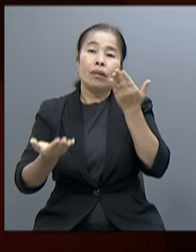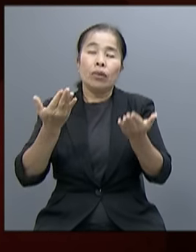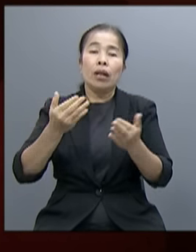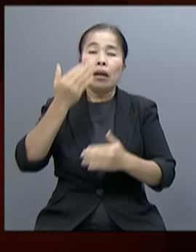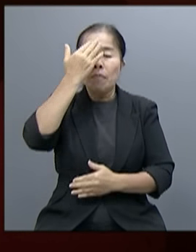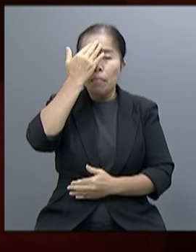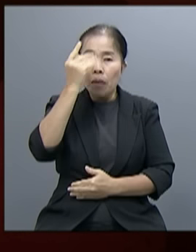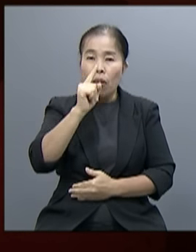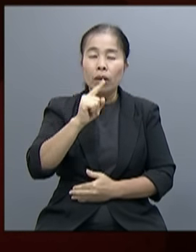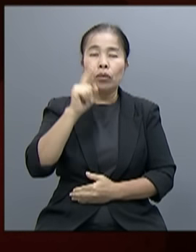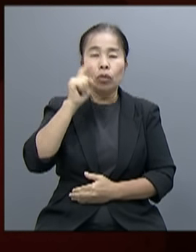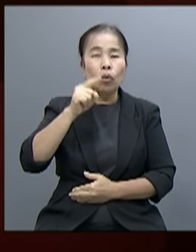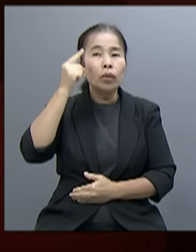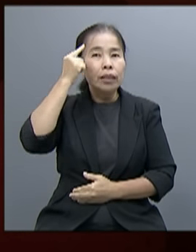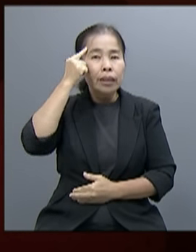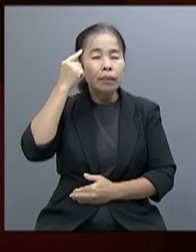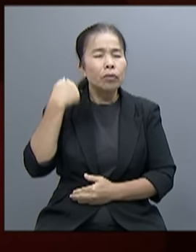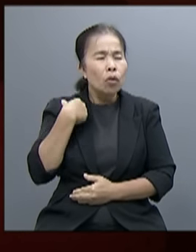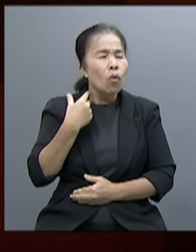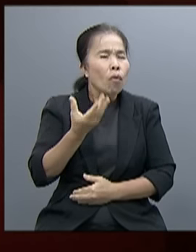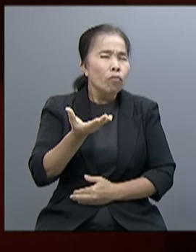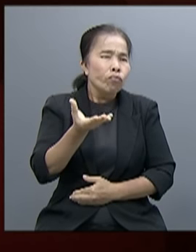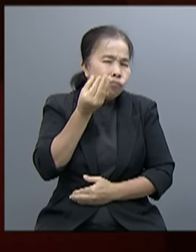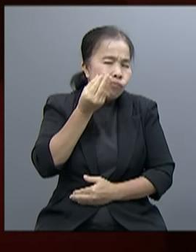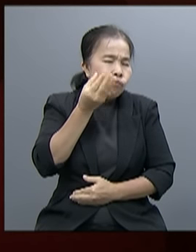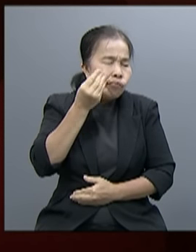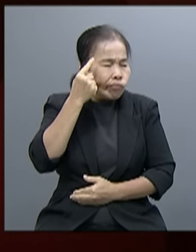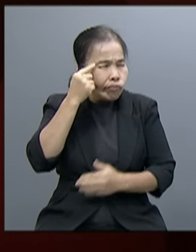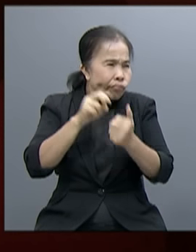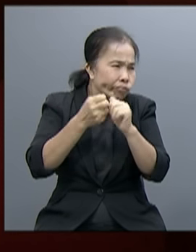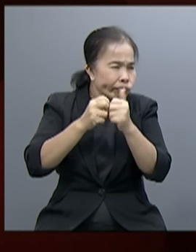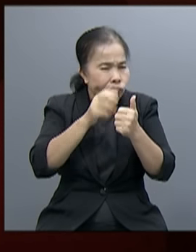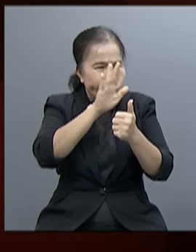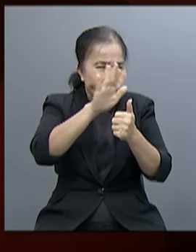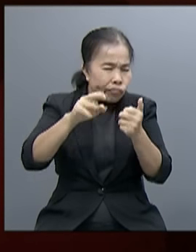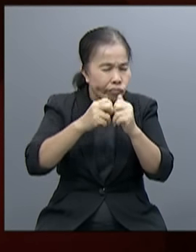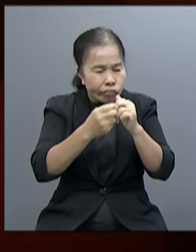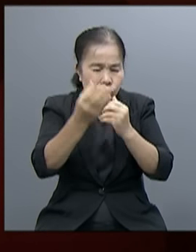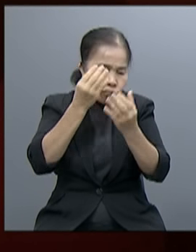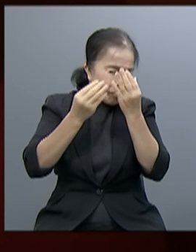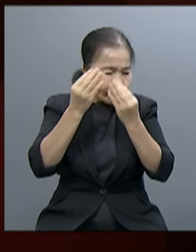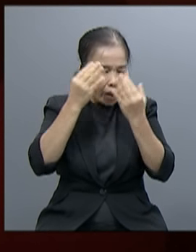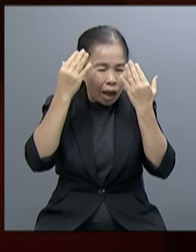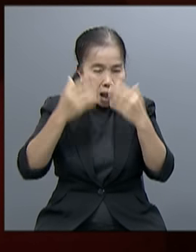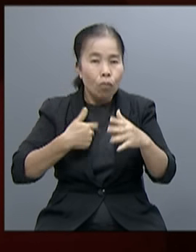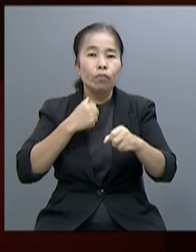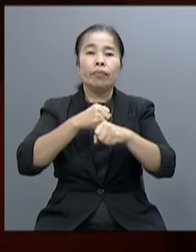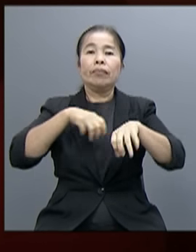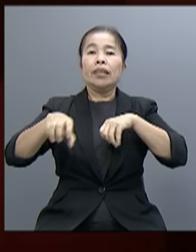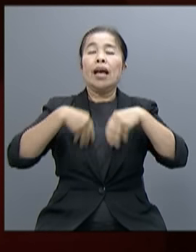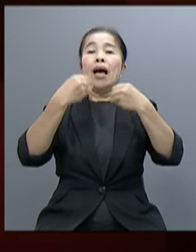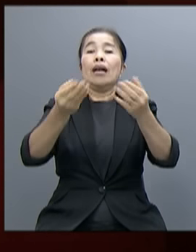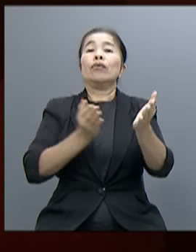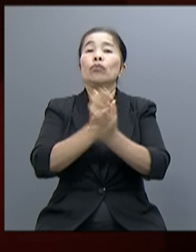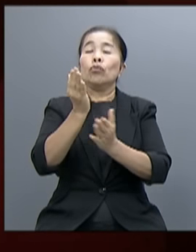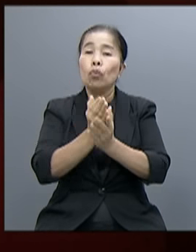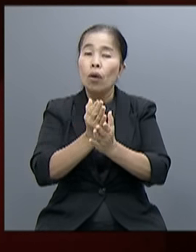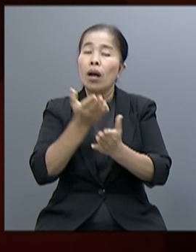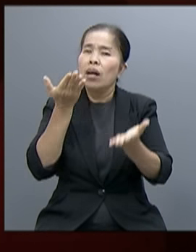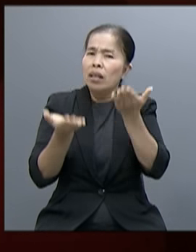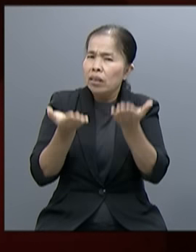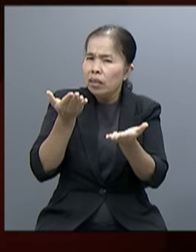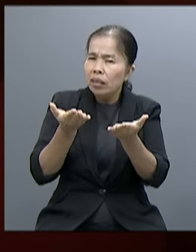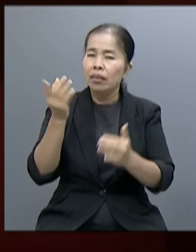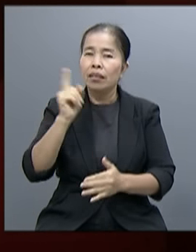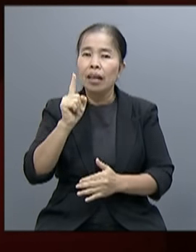าจะรับฟังความคับข้องใจของแต่ละฝ่ายแล้วก็อำนวยความสะดวกให้มาพูดคุยตอนนี้บทบาทของสเปเชียลเอนวอย